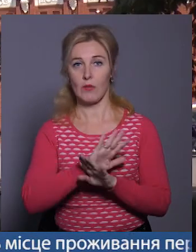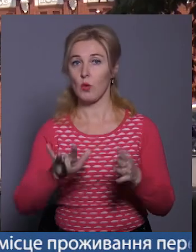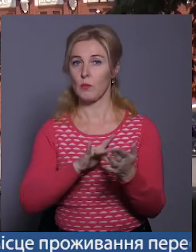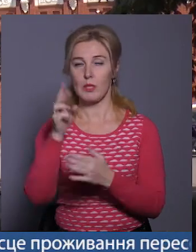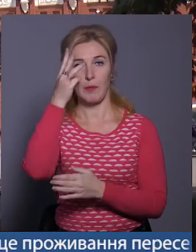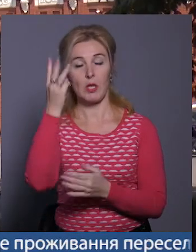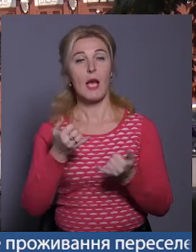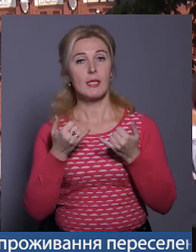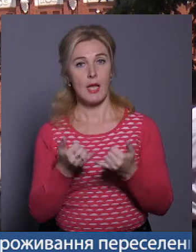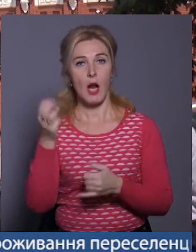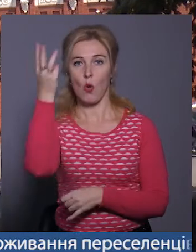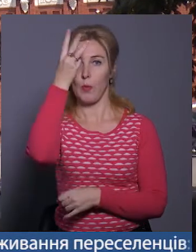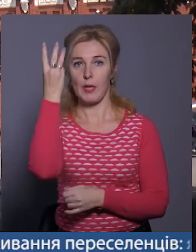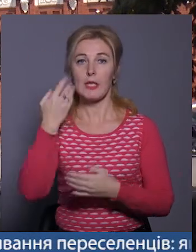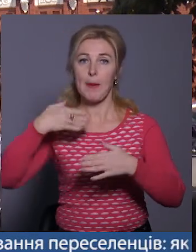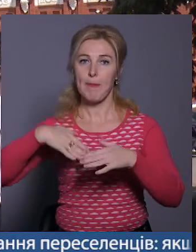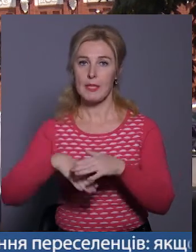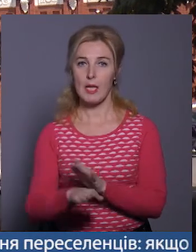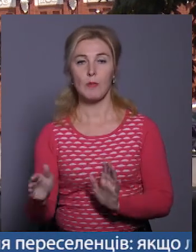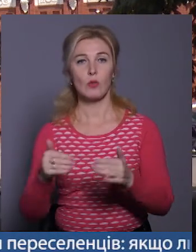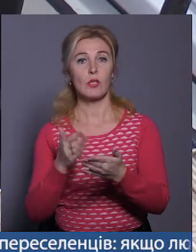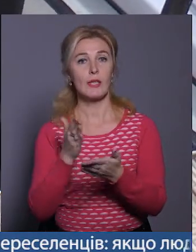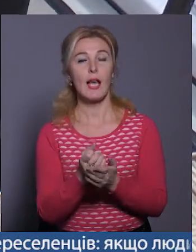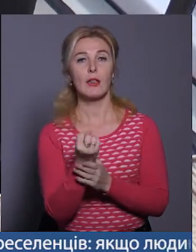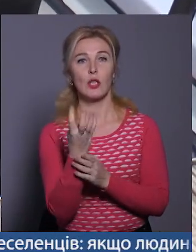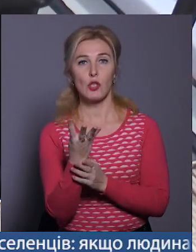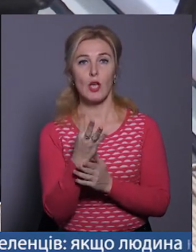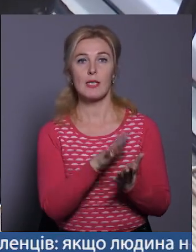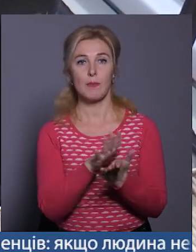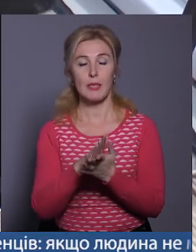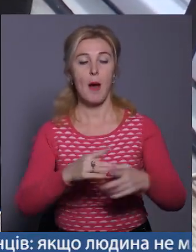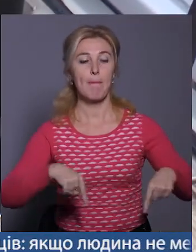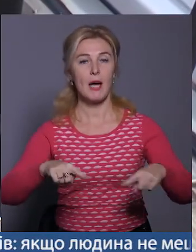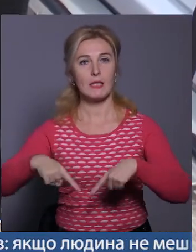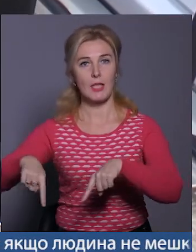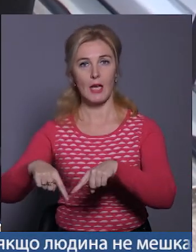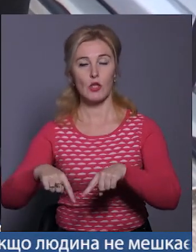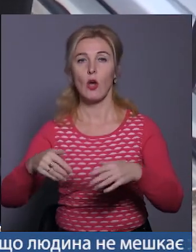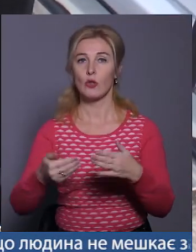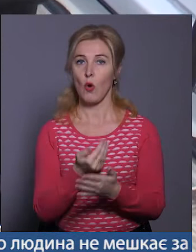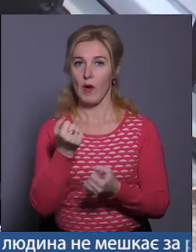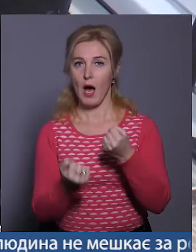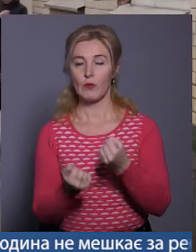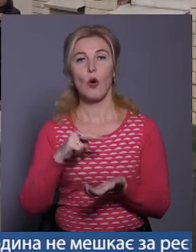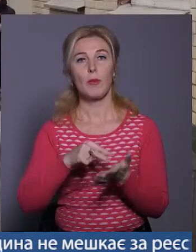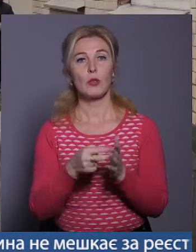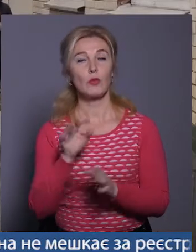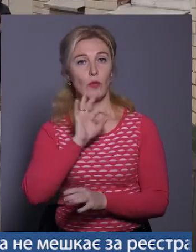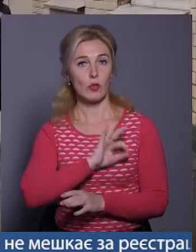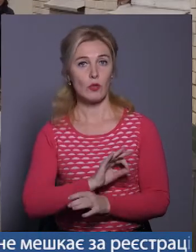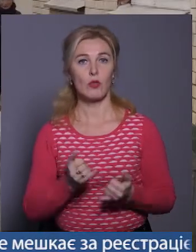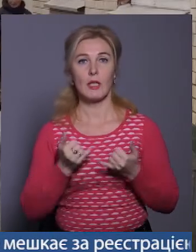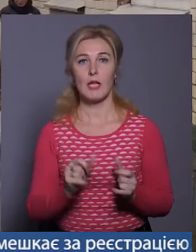Хмельницькому. Наразі у Хмельницькому підземні контейнери є на 14 сміттєвих майданчиках. Втім, новий автомобіль планують використовувати і